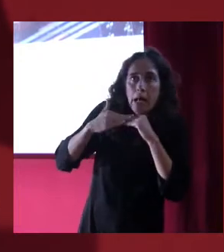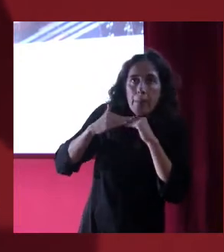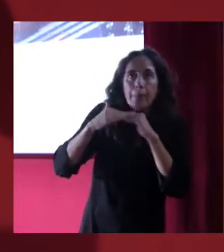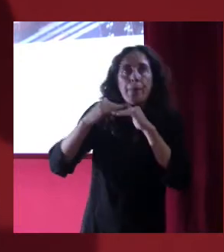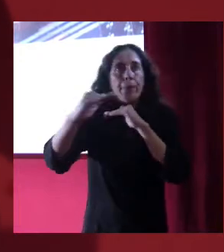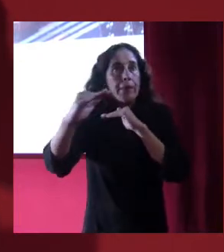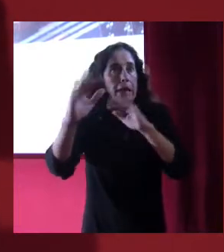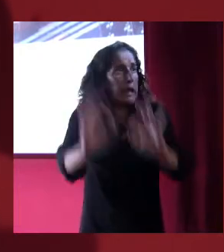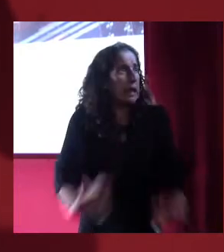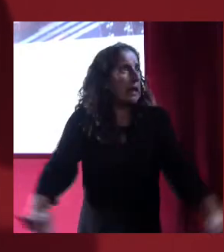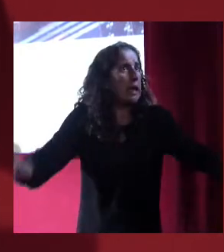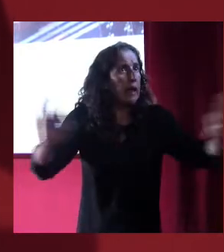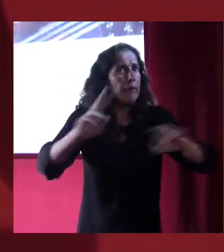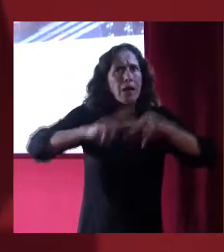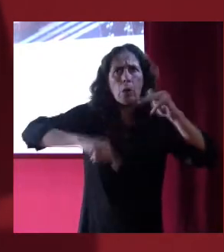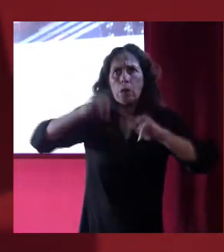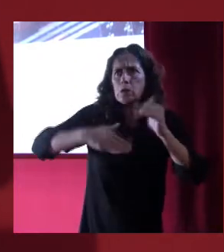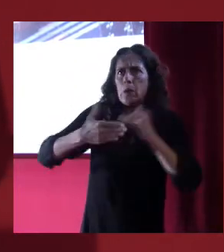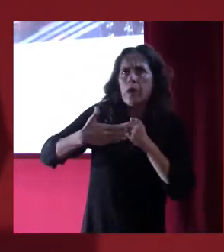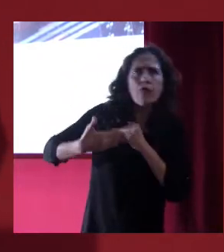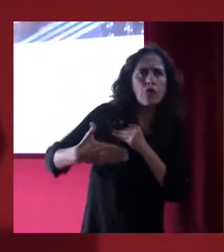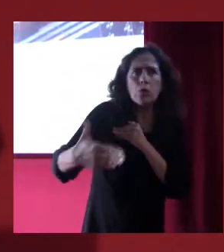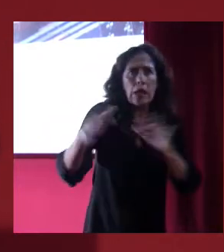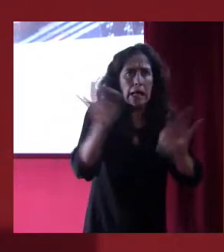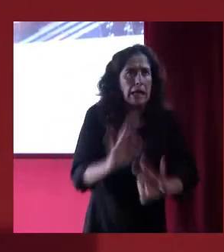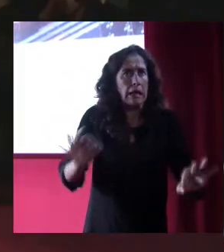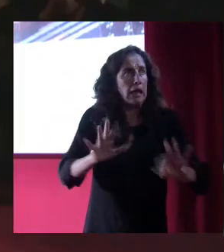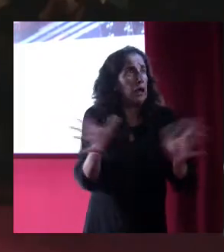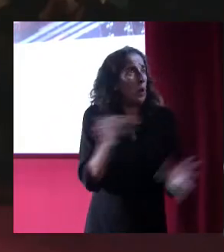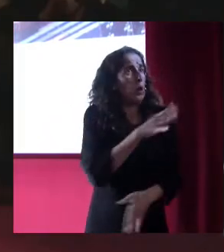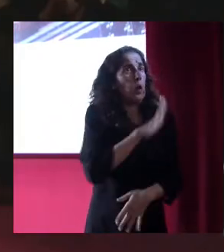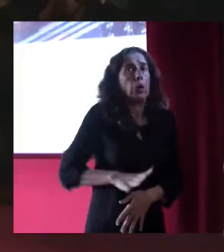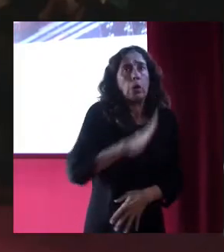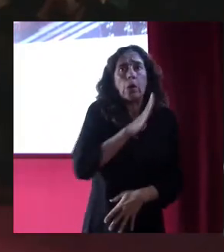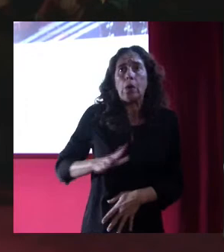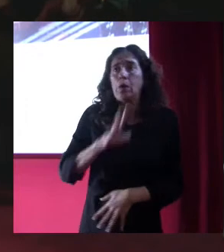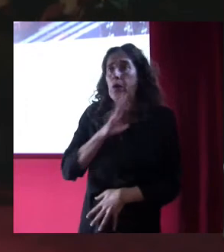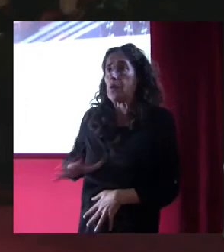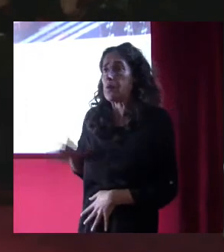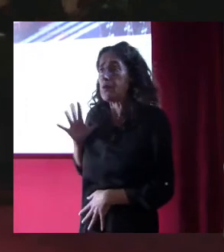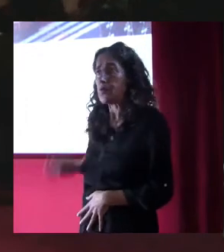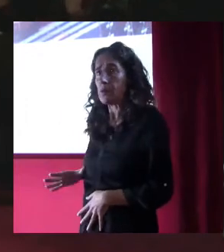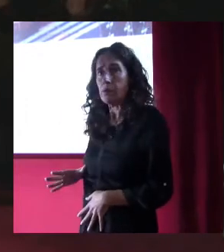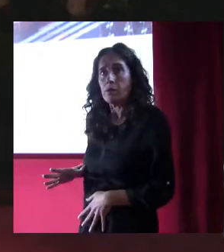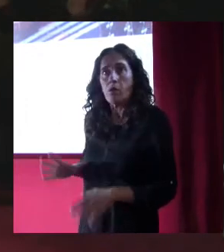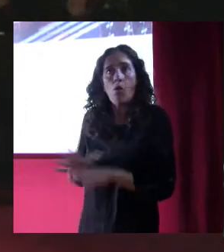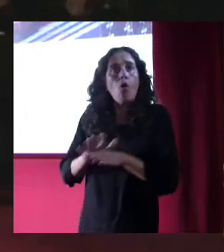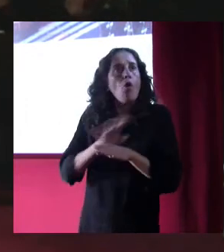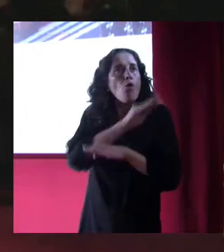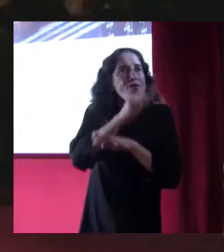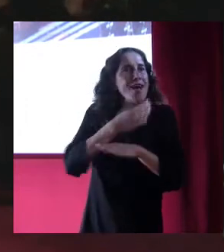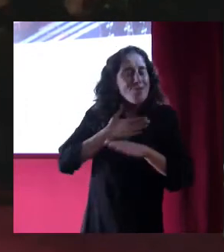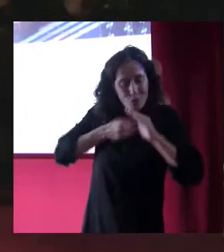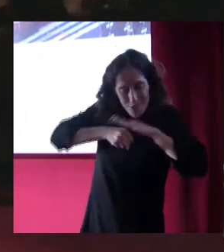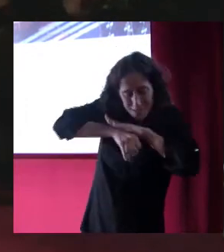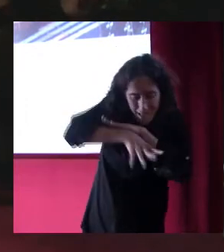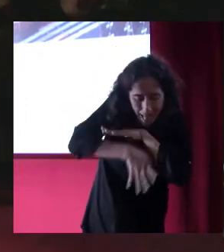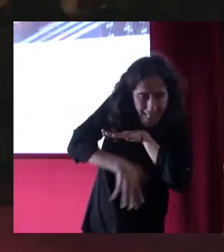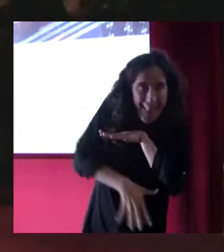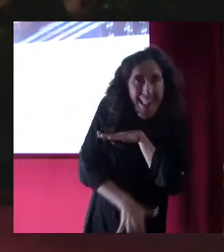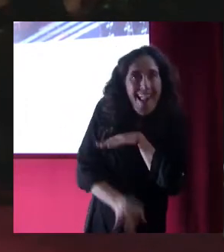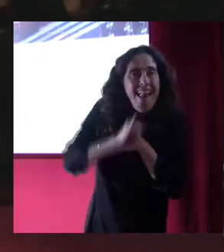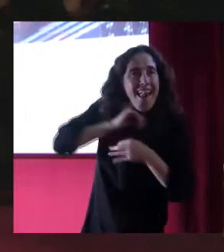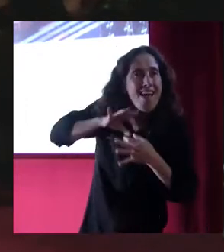està pensat per construir la Barcelona del futur. Tampoc per mantenir les nostres arrels. Una ciutat de